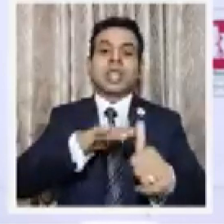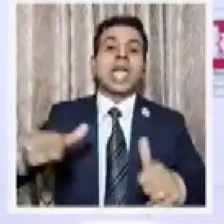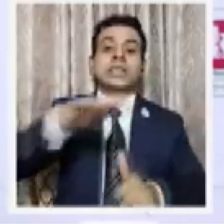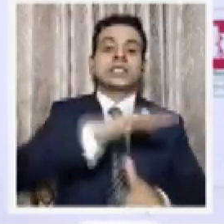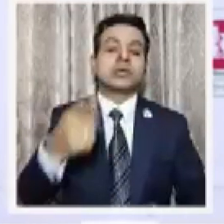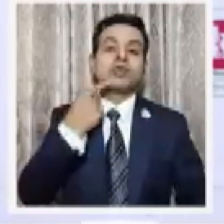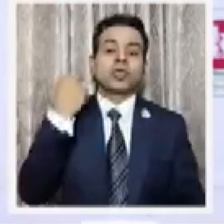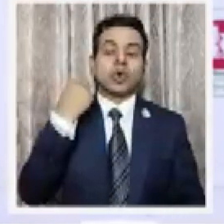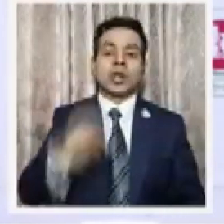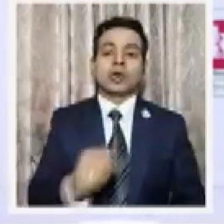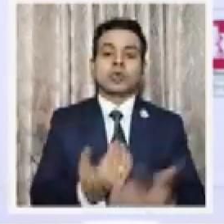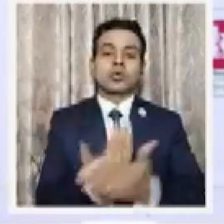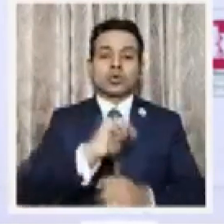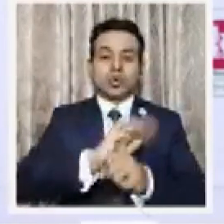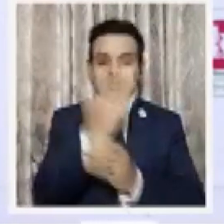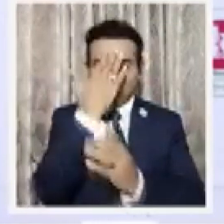786,744 জন।